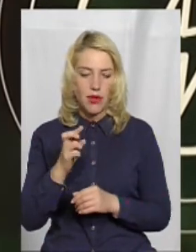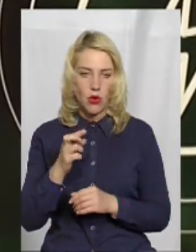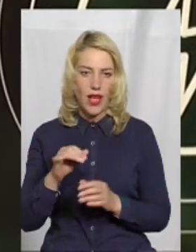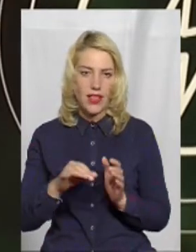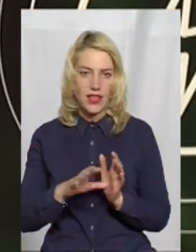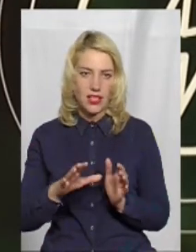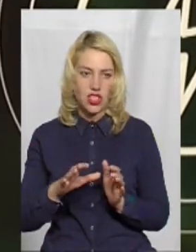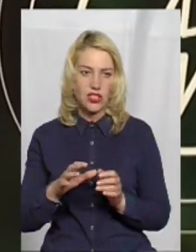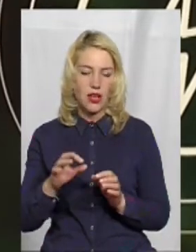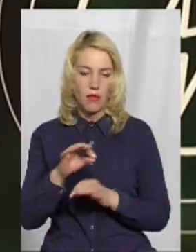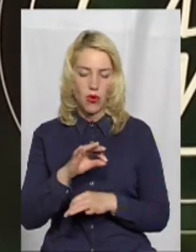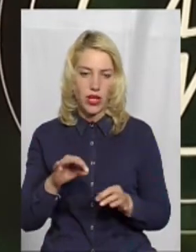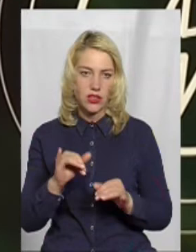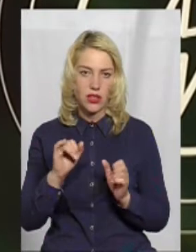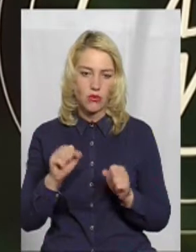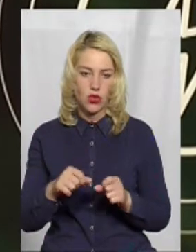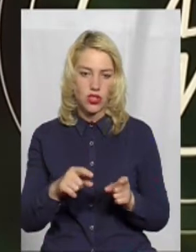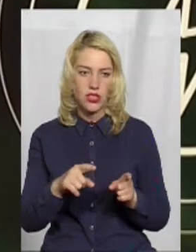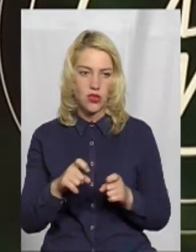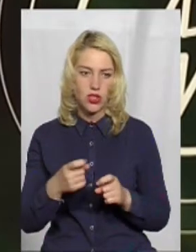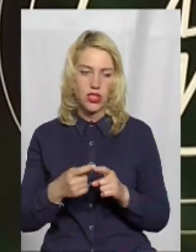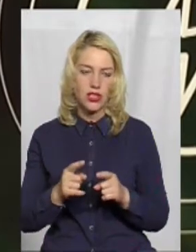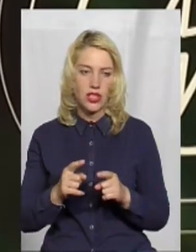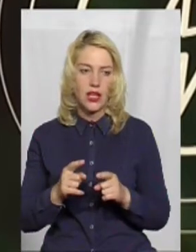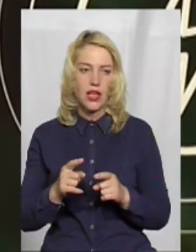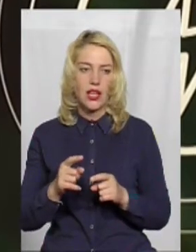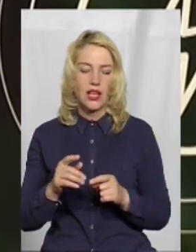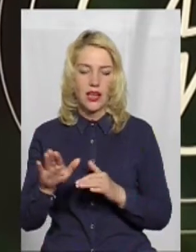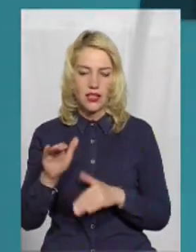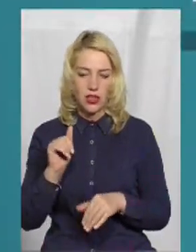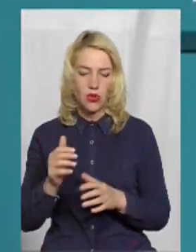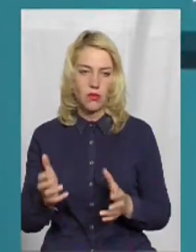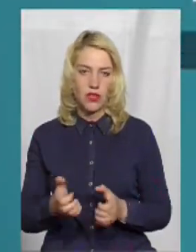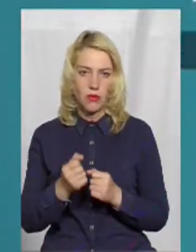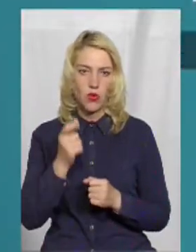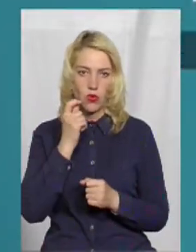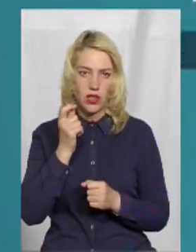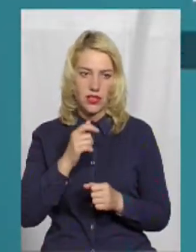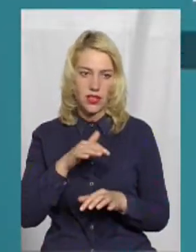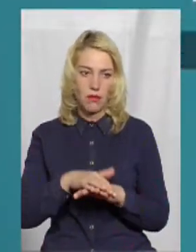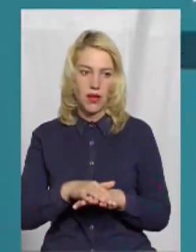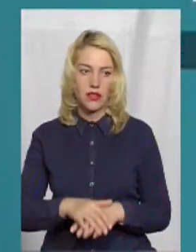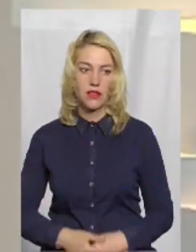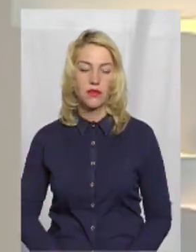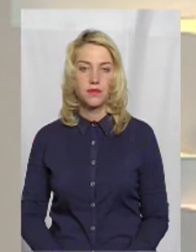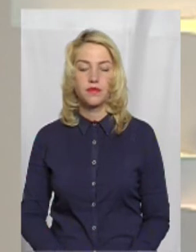проєкти. І можна залучатися кредитною підтримкою саме українських банків.